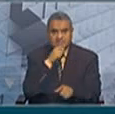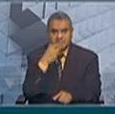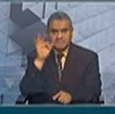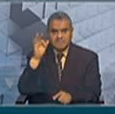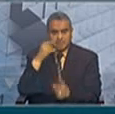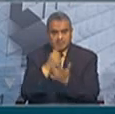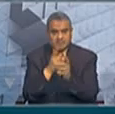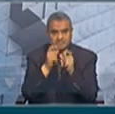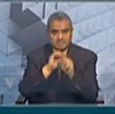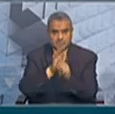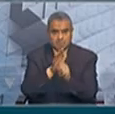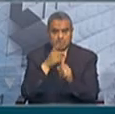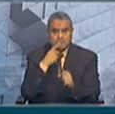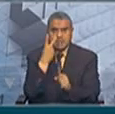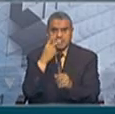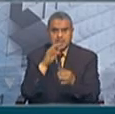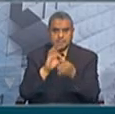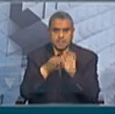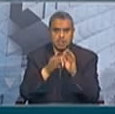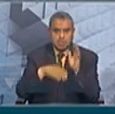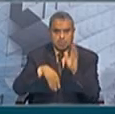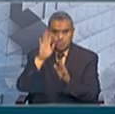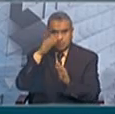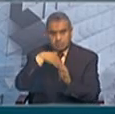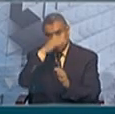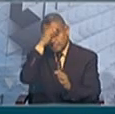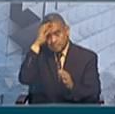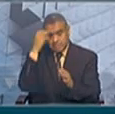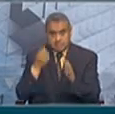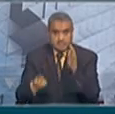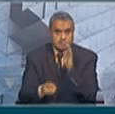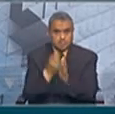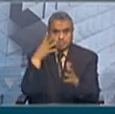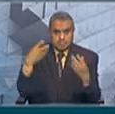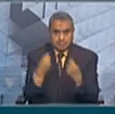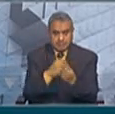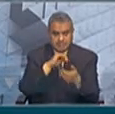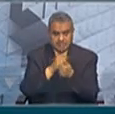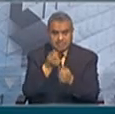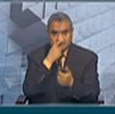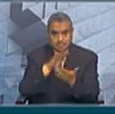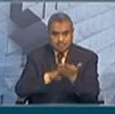أنحاء العالم 2,000,000 في حال عدم القيام بكل ما يلزم.